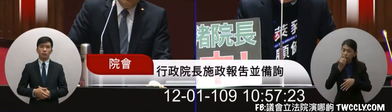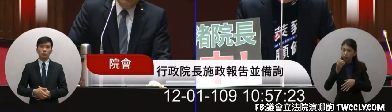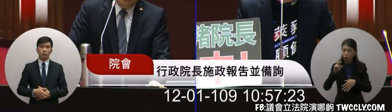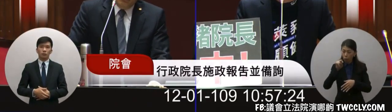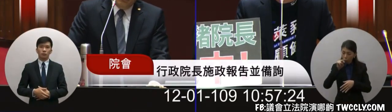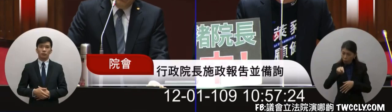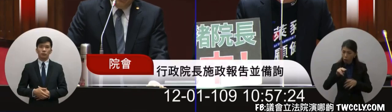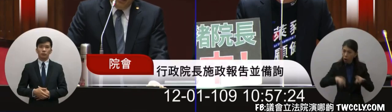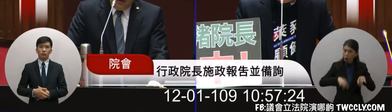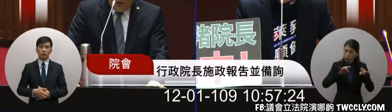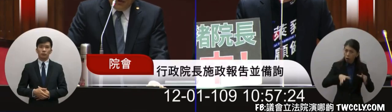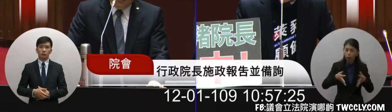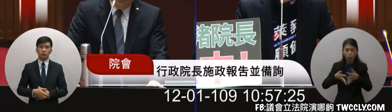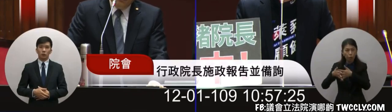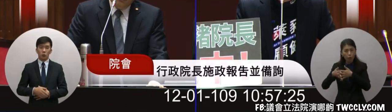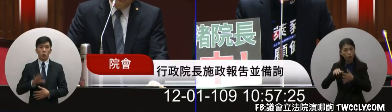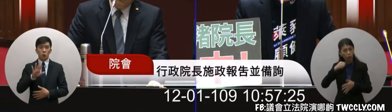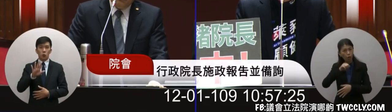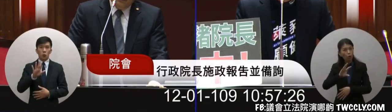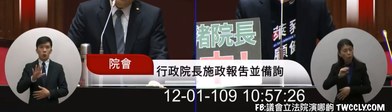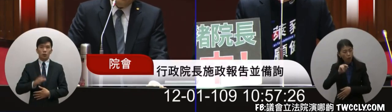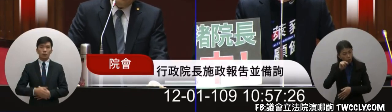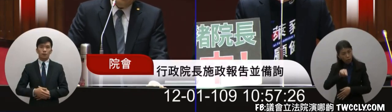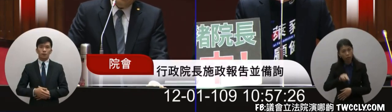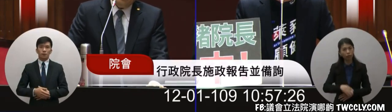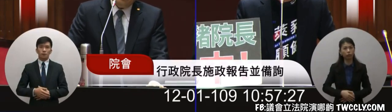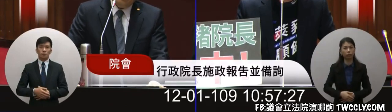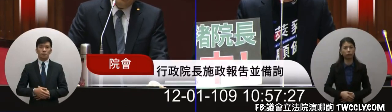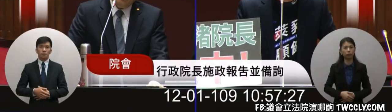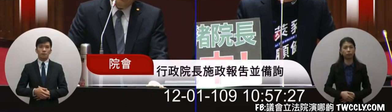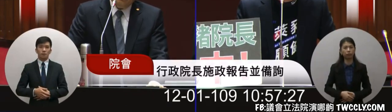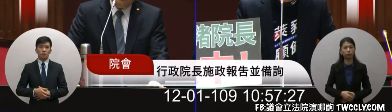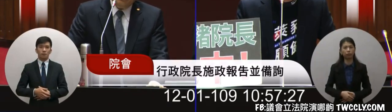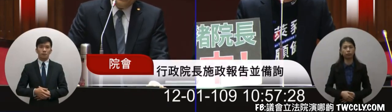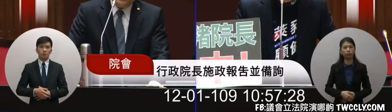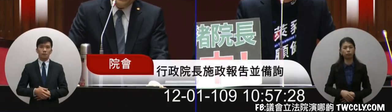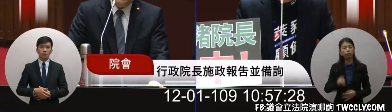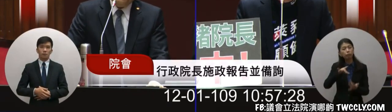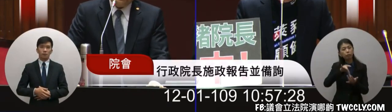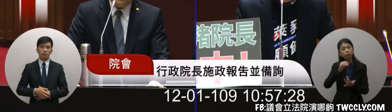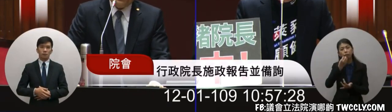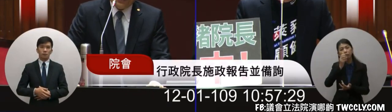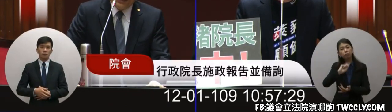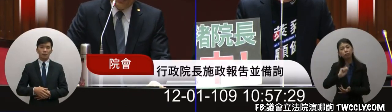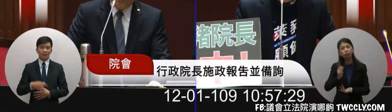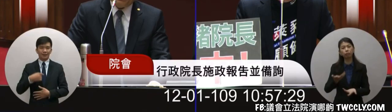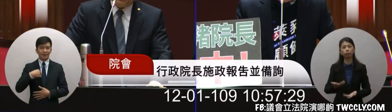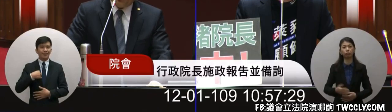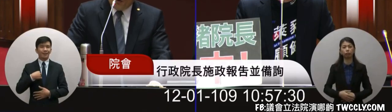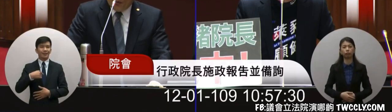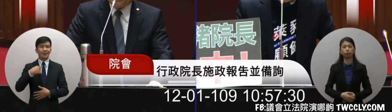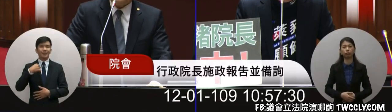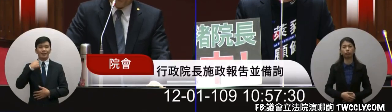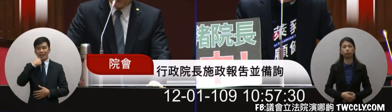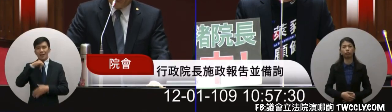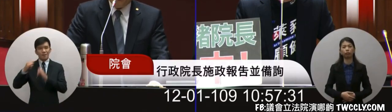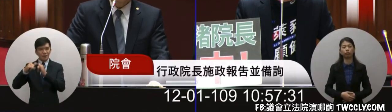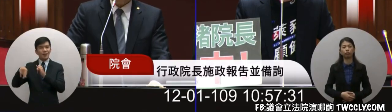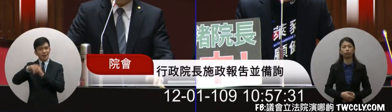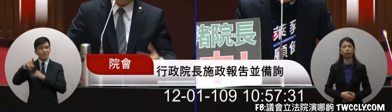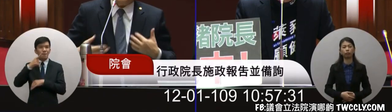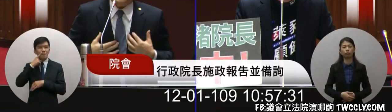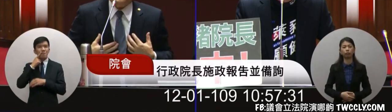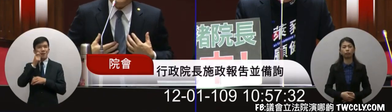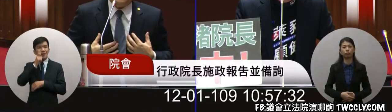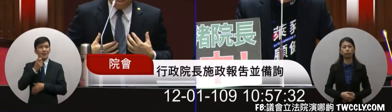澳洲牛还是台湾牛吗？ 有 看。那你通常都选择哪一个牛吃？ 我跟国人同胞的口味差不多。